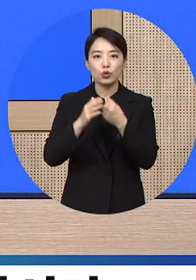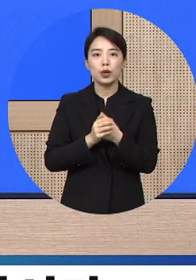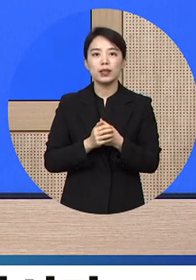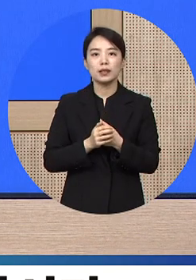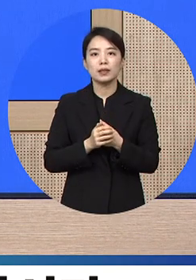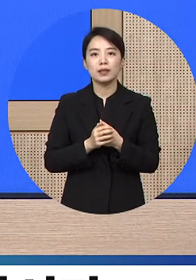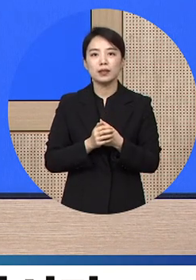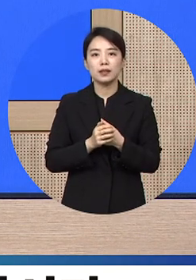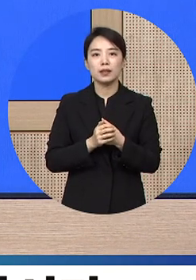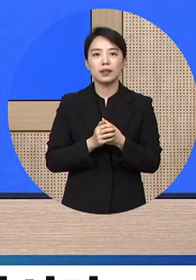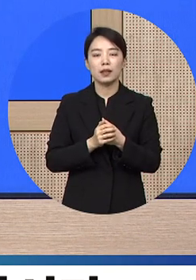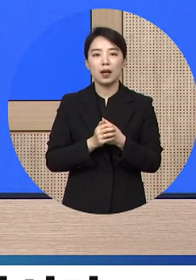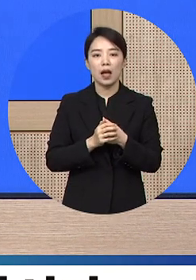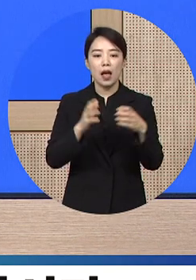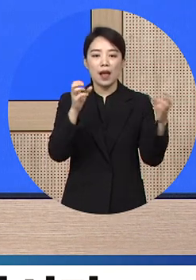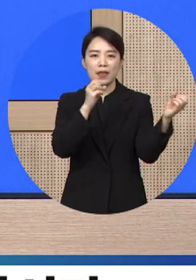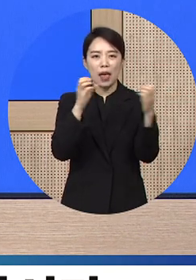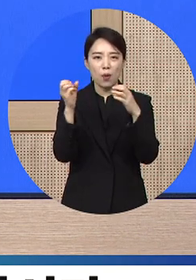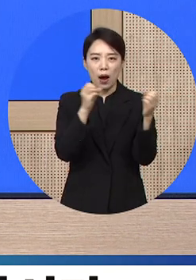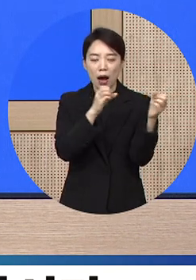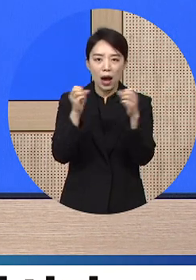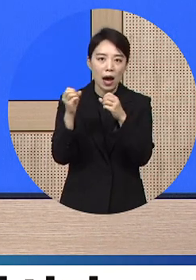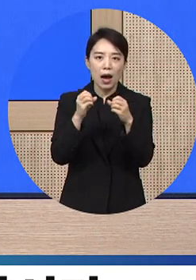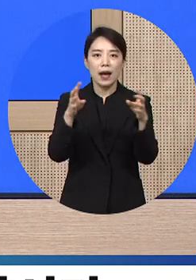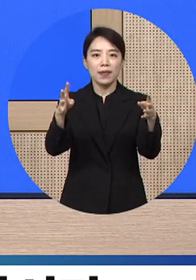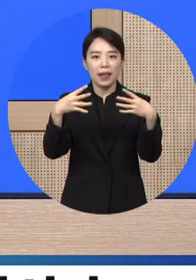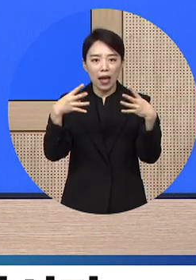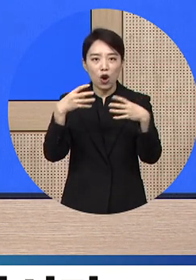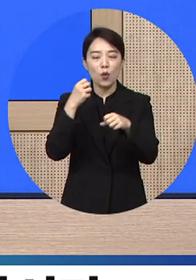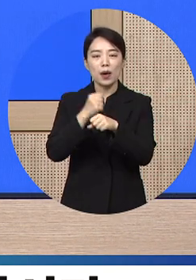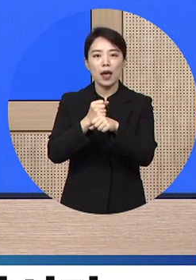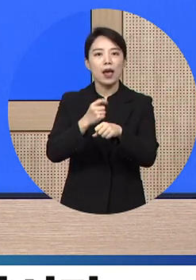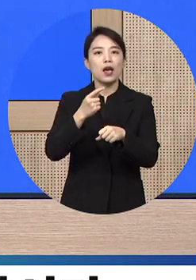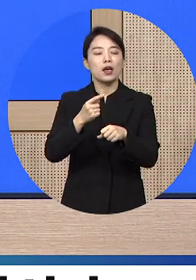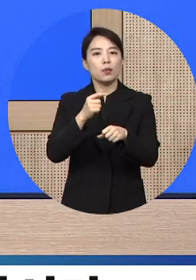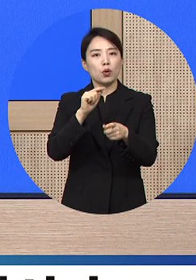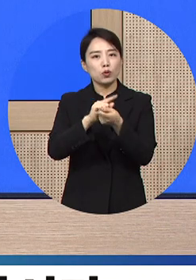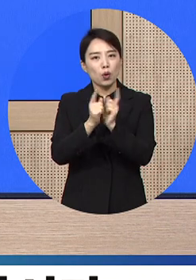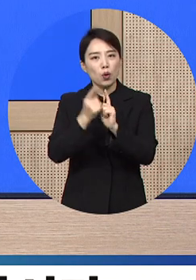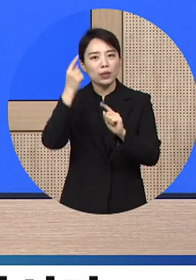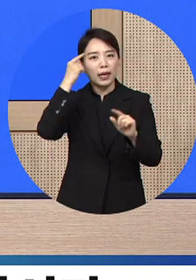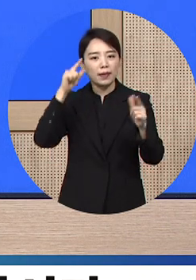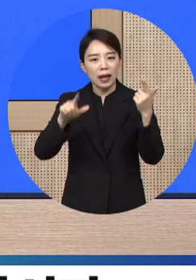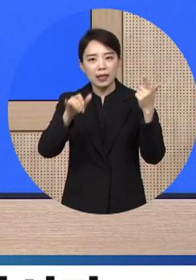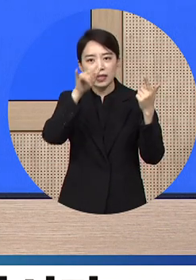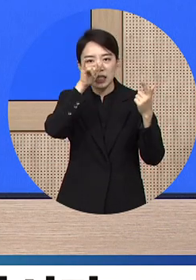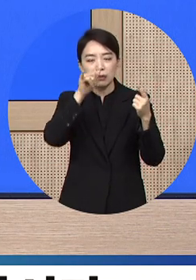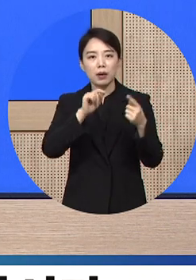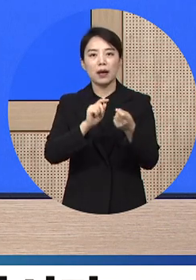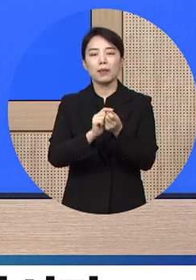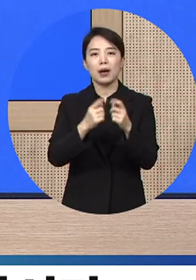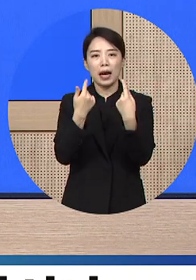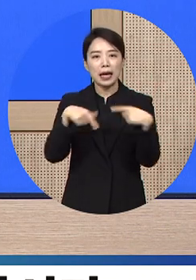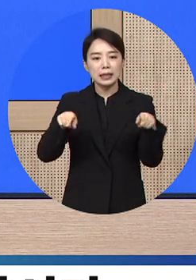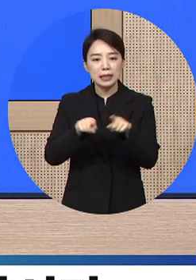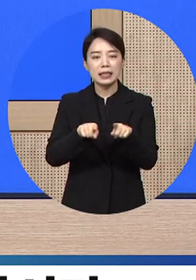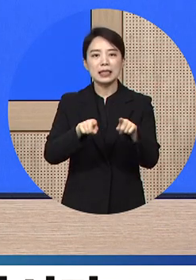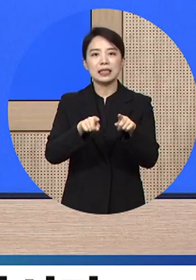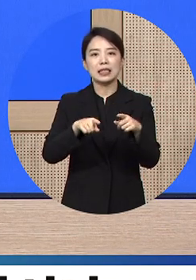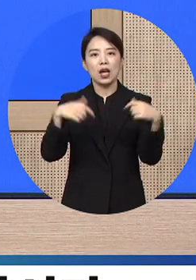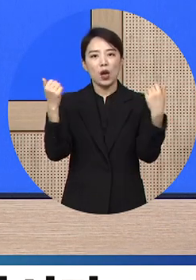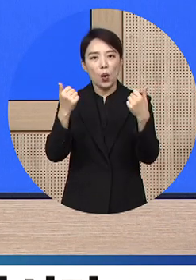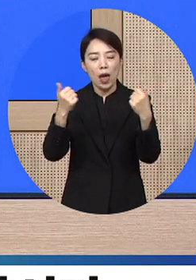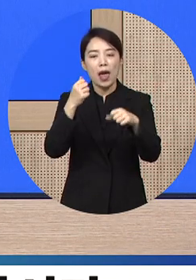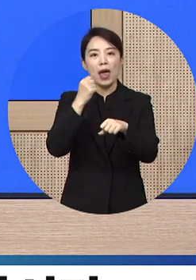부단한 대화와 타협을 통해서 서로 간의 이견도 있었지만 또 생산적인 토론을 하면서 여야정